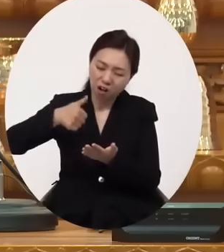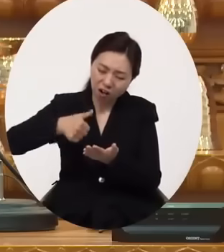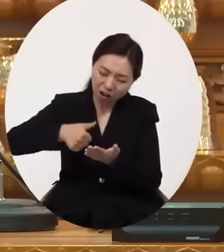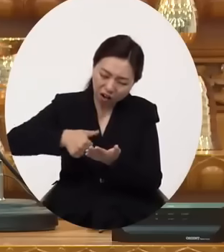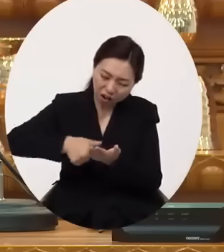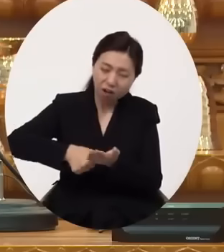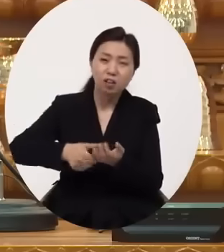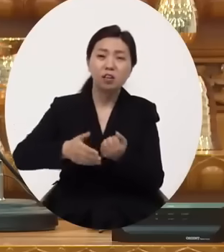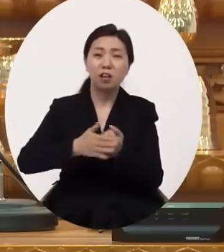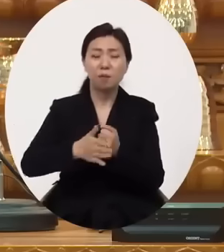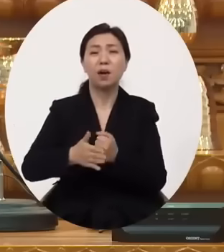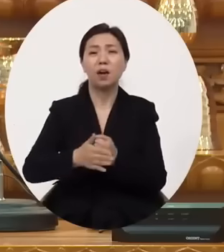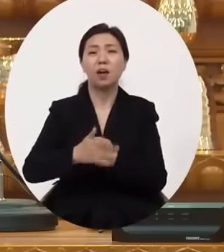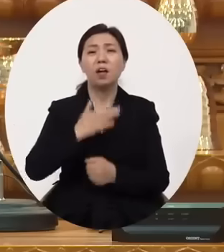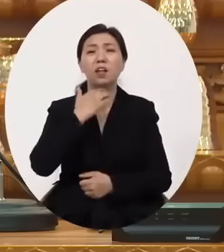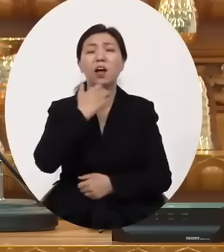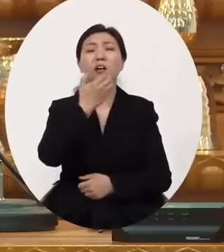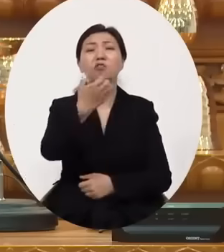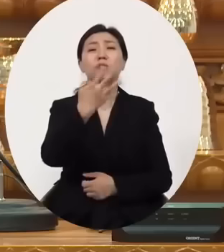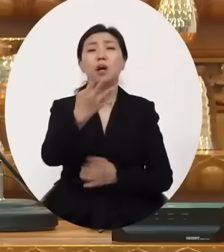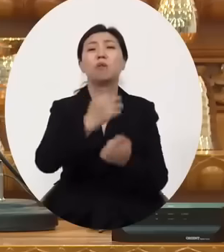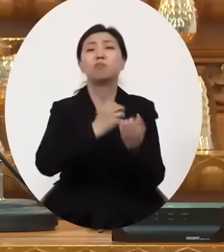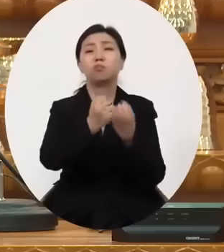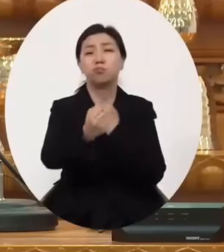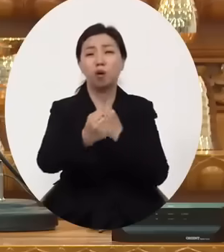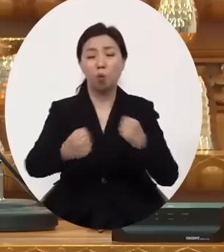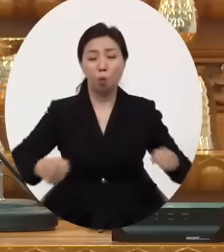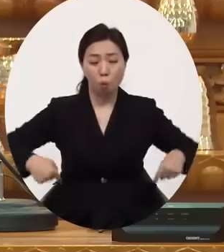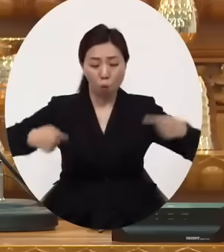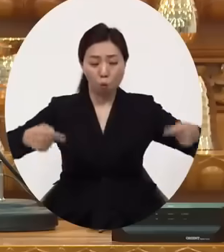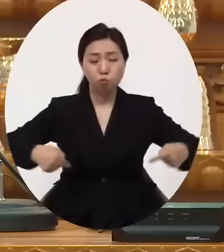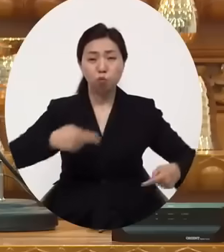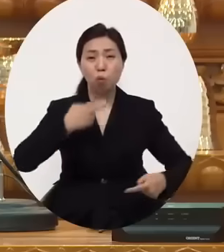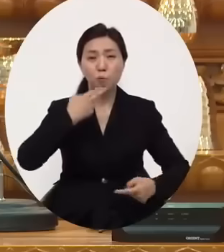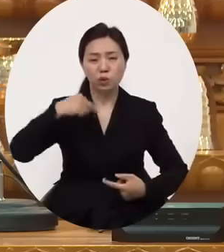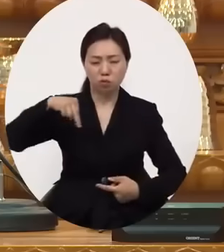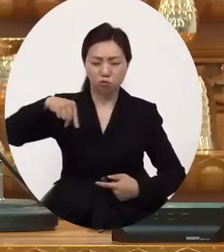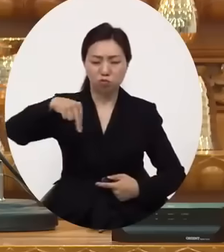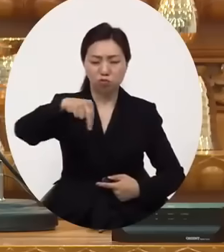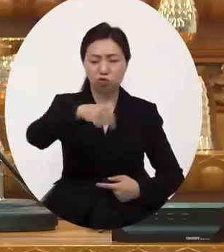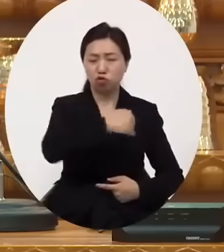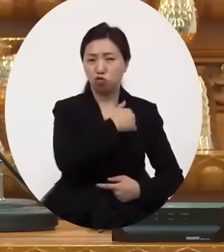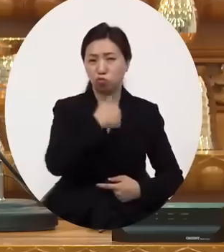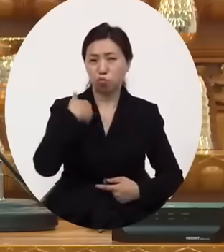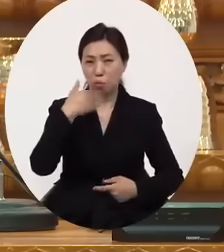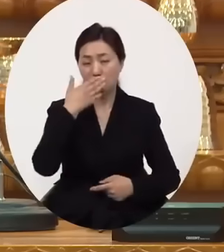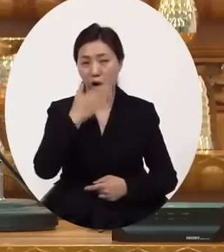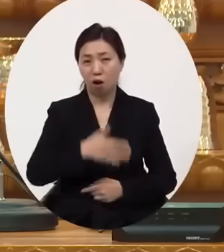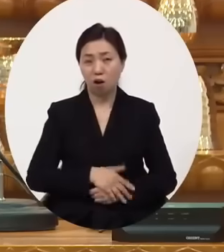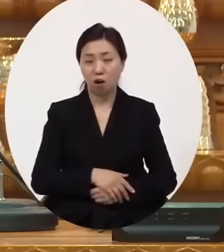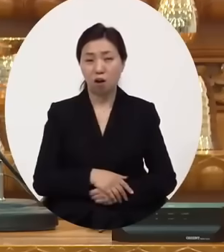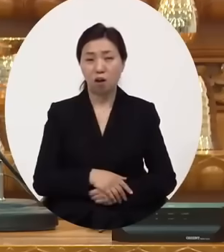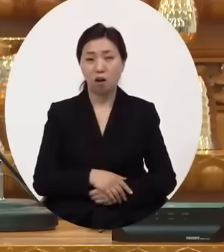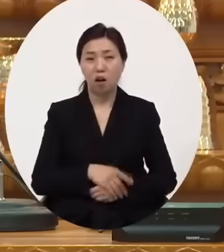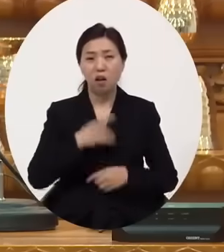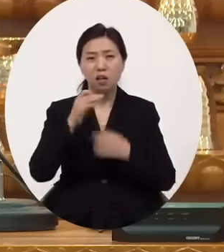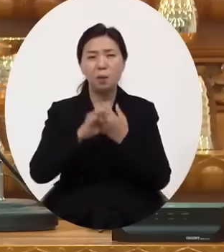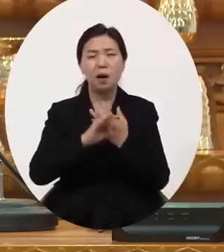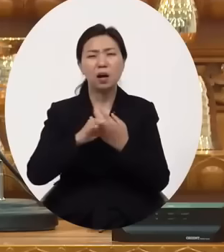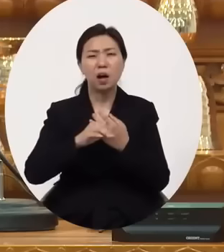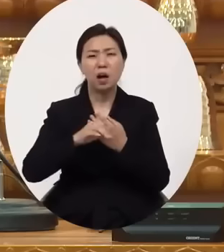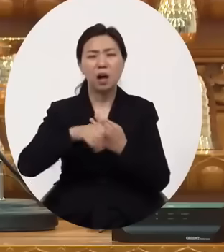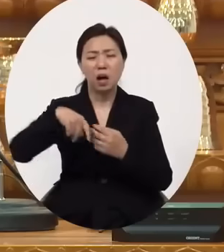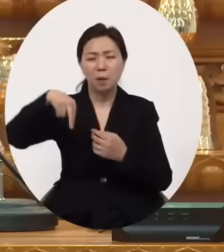어때요? 밖에 나가서 걸어 다니시고 오시고 이러거든요. 그래서 절을 하는 거는 부러졌거나